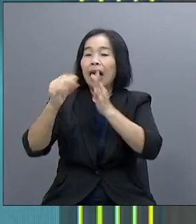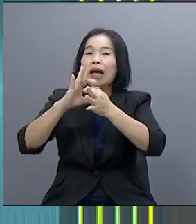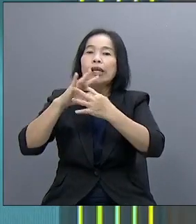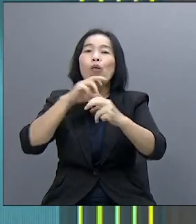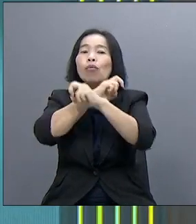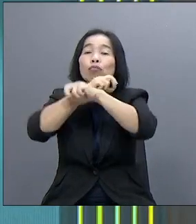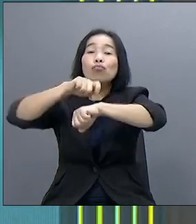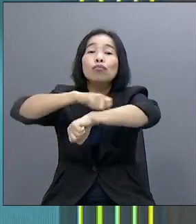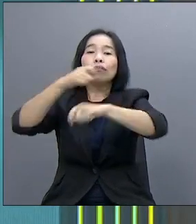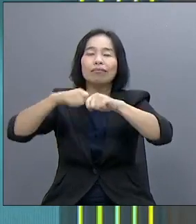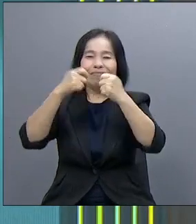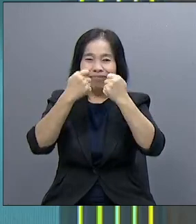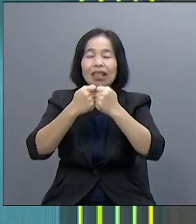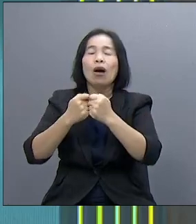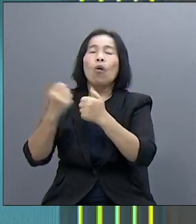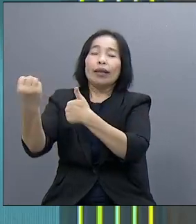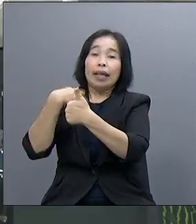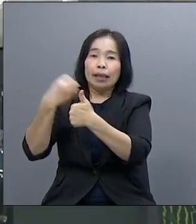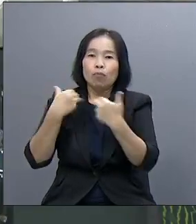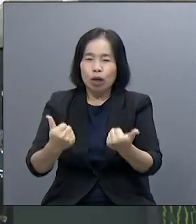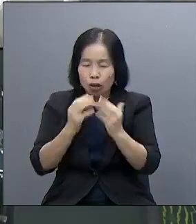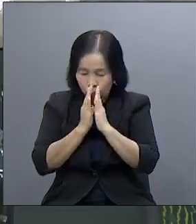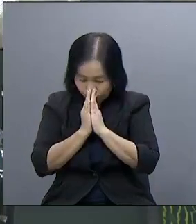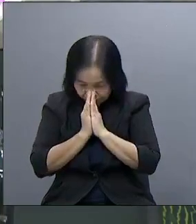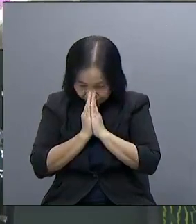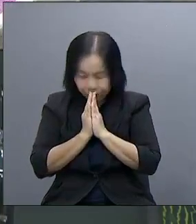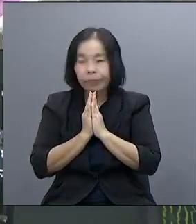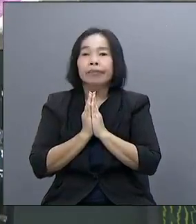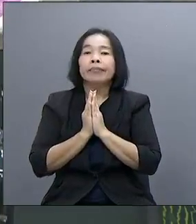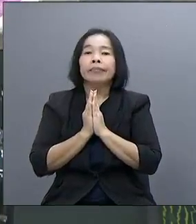พยาบาลเวชธานีที่มารู้ทันกันได้กับเราขอบพระคุณคุณหมอประพันธ์ค่ะ ขอบคุณมากครับขอบคุณ